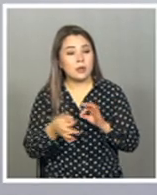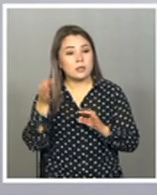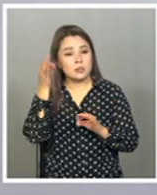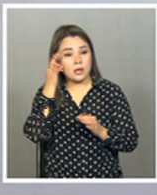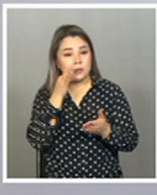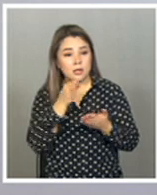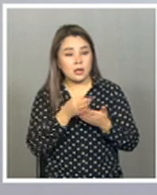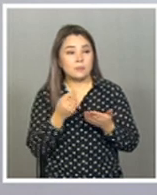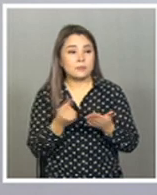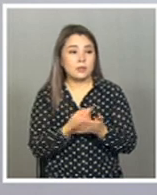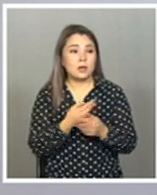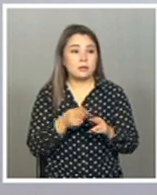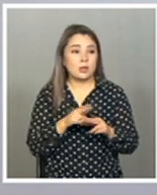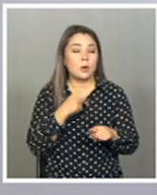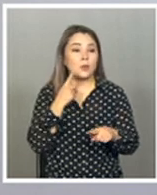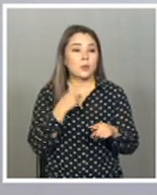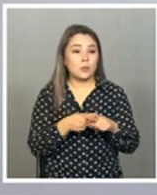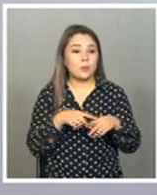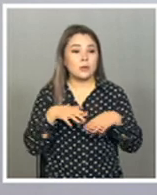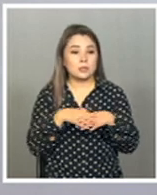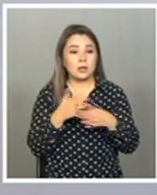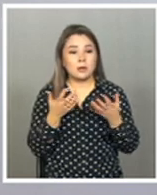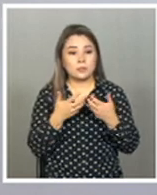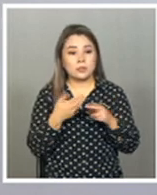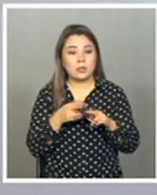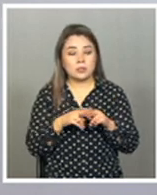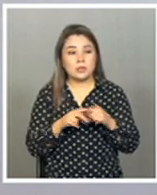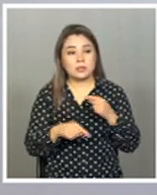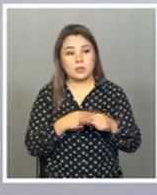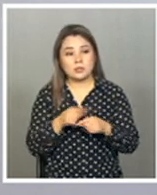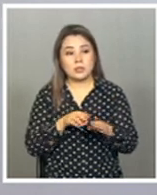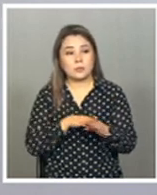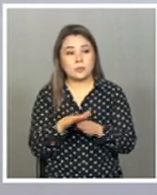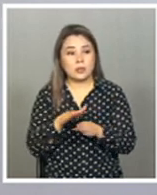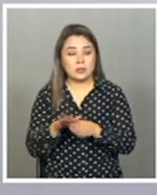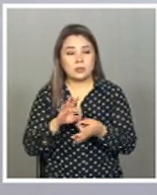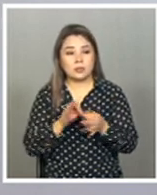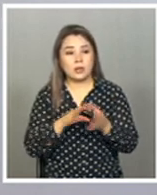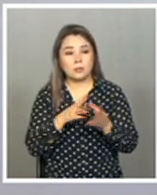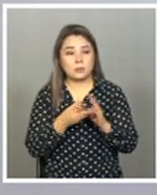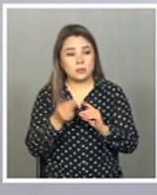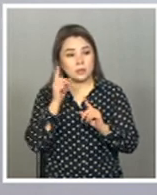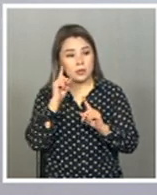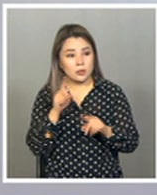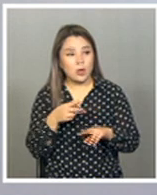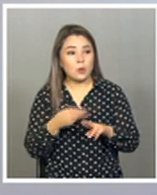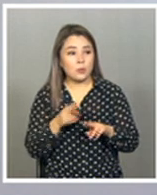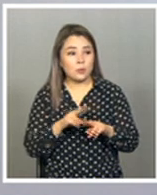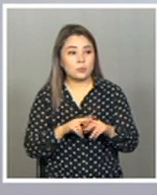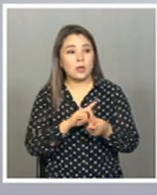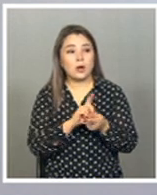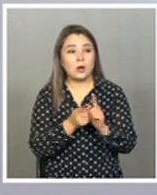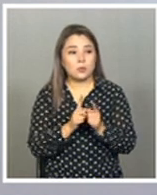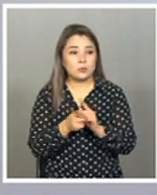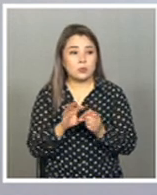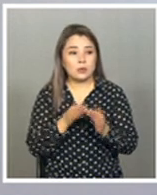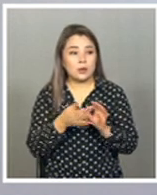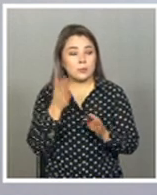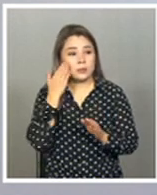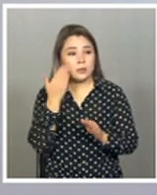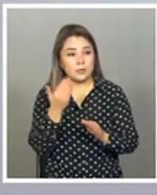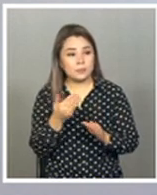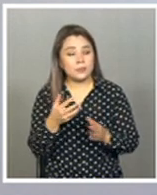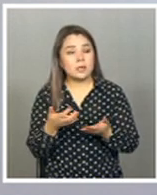Алдымен қосу амалы бойынша келесі қасиеттер орындалатын сіздер білесіздер. Ол ауыстырымдылық қасиеті,